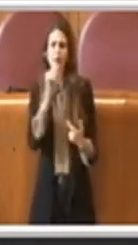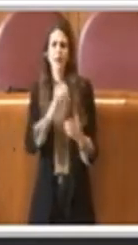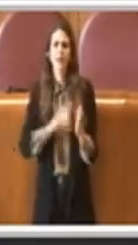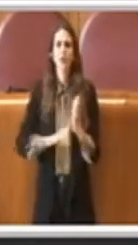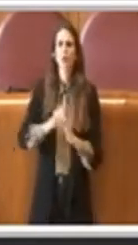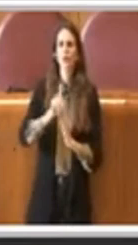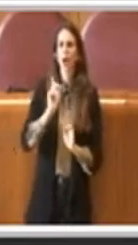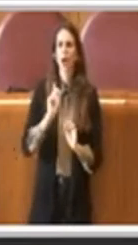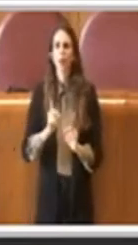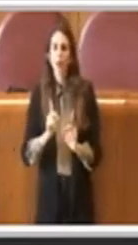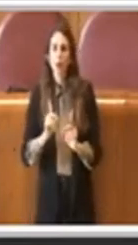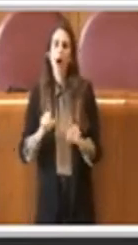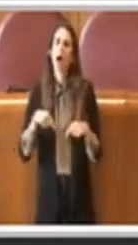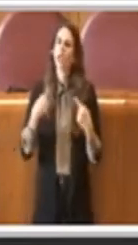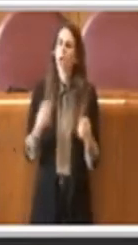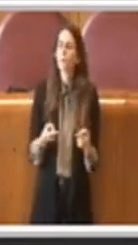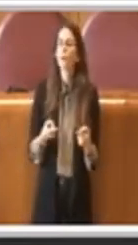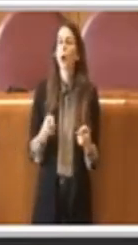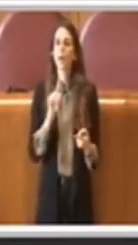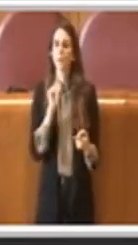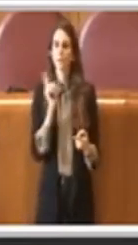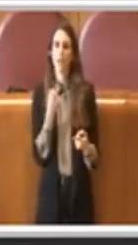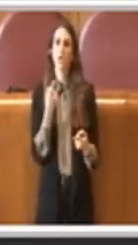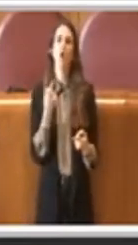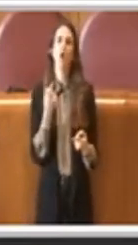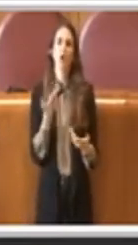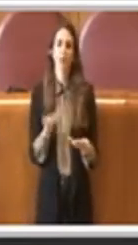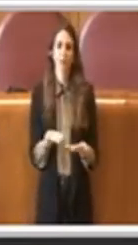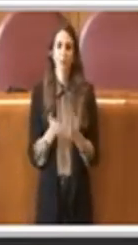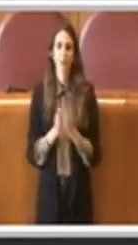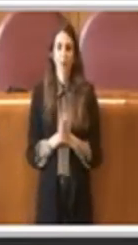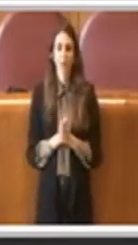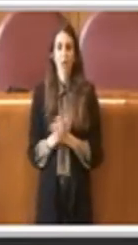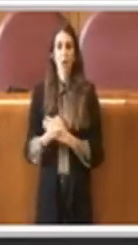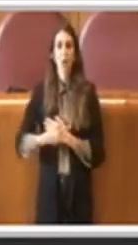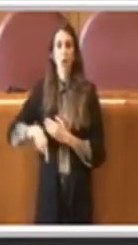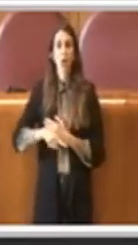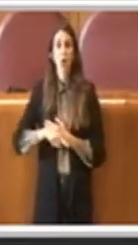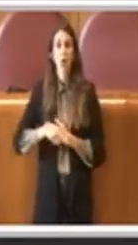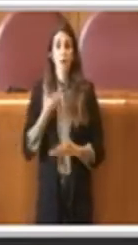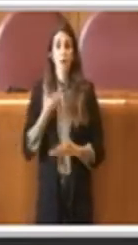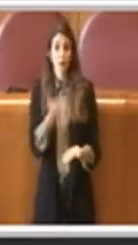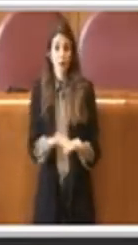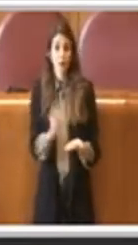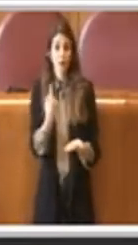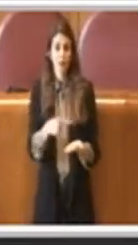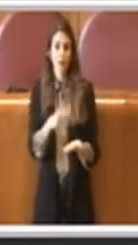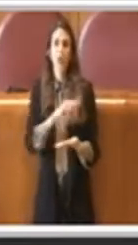eventualmente, come tutte le cose, migliorarla. Quindi voteremo no a questa mozione.